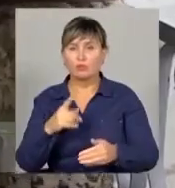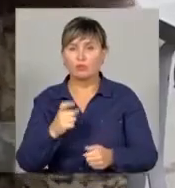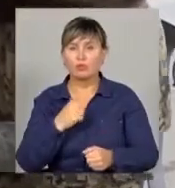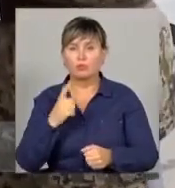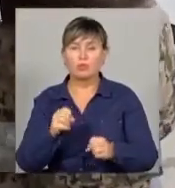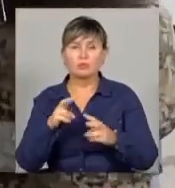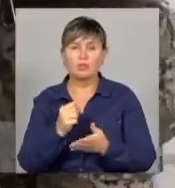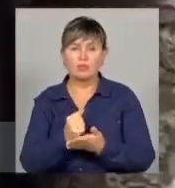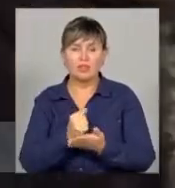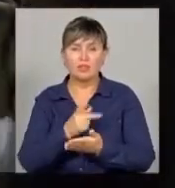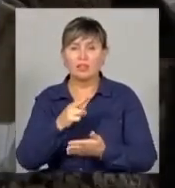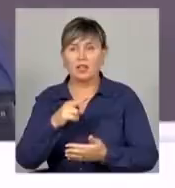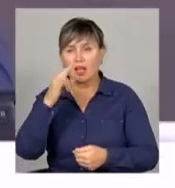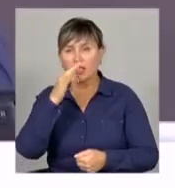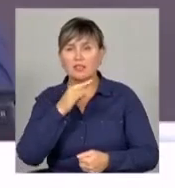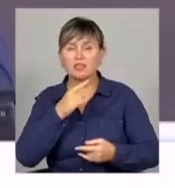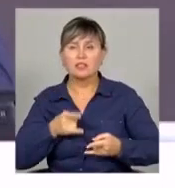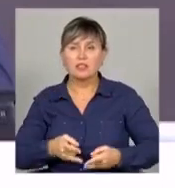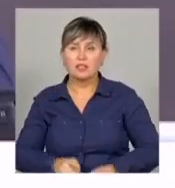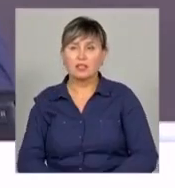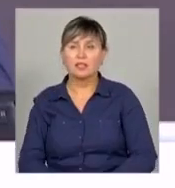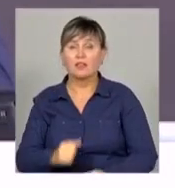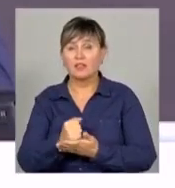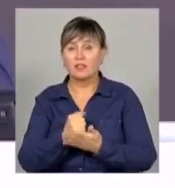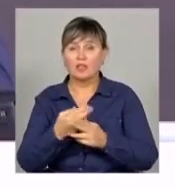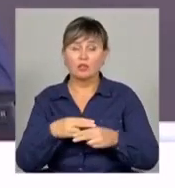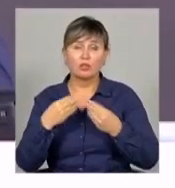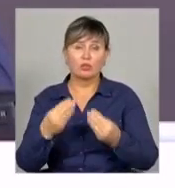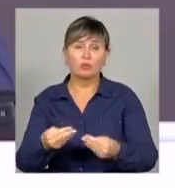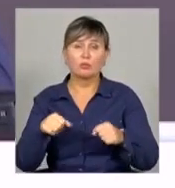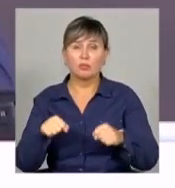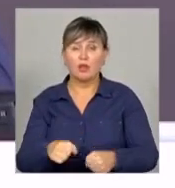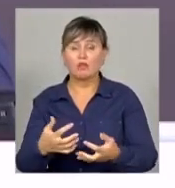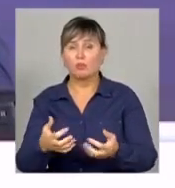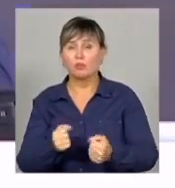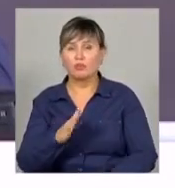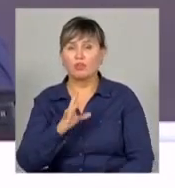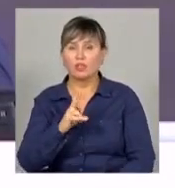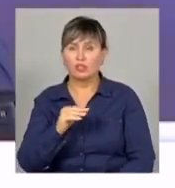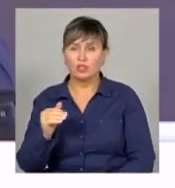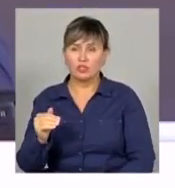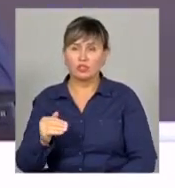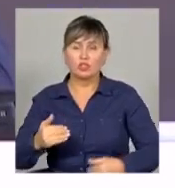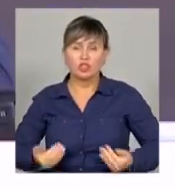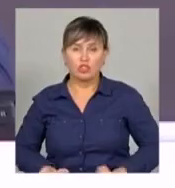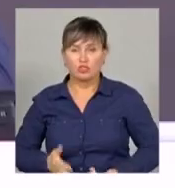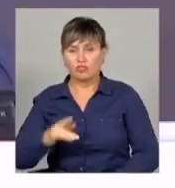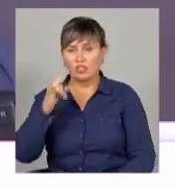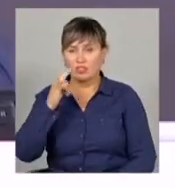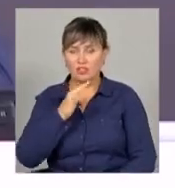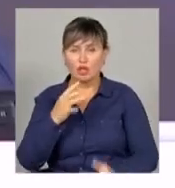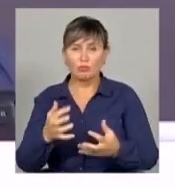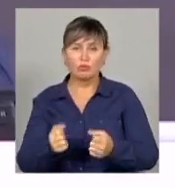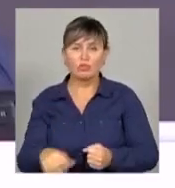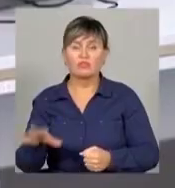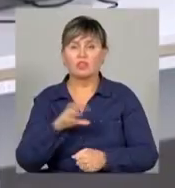специальных виз для этнических казахов. Виза, которая дает право получить вид на жительство, жить в Казахстане, получить